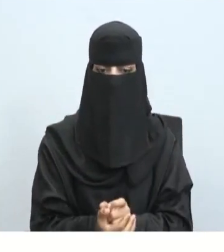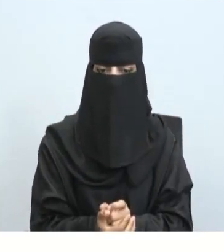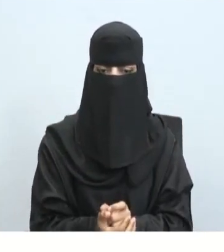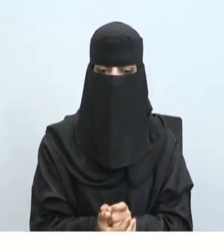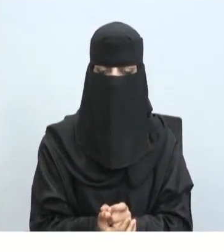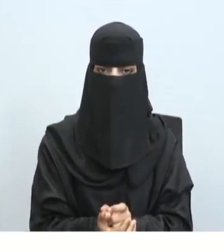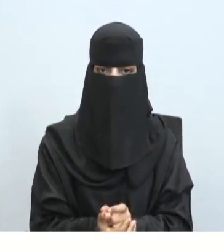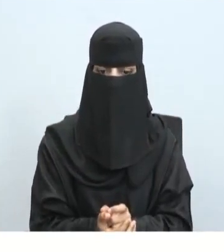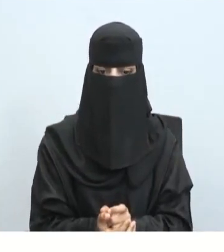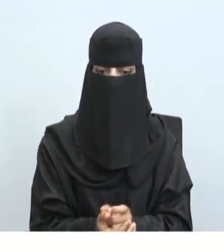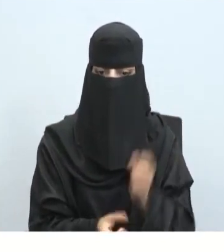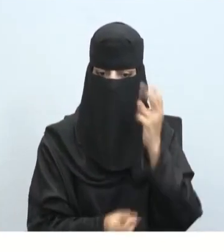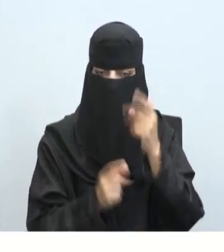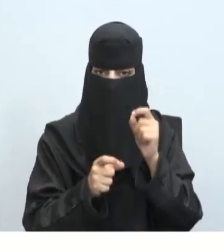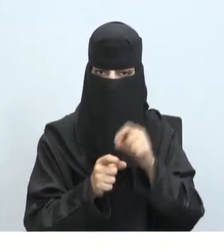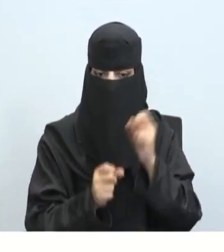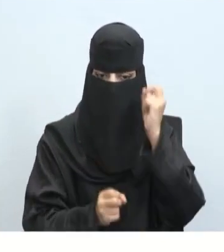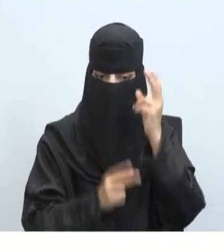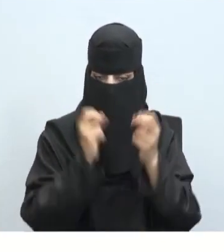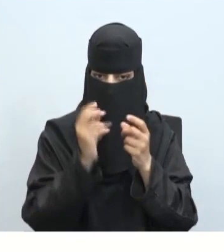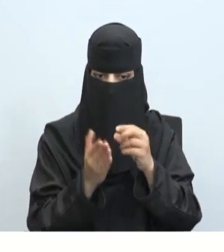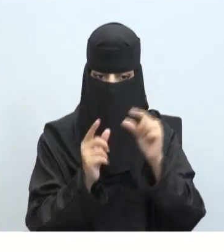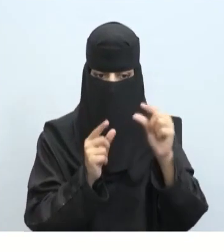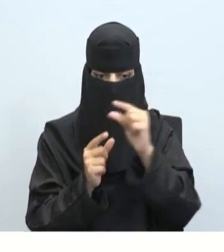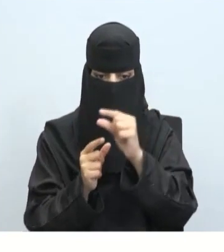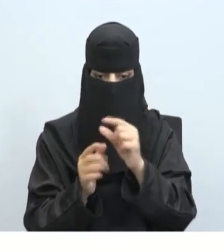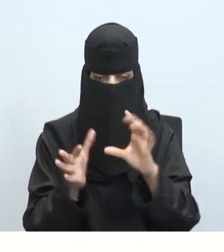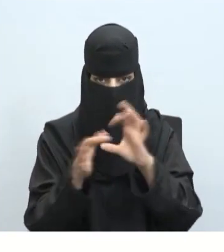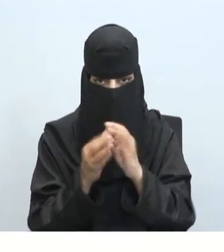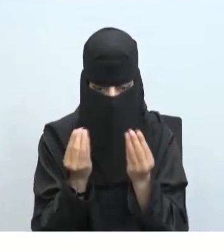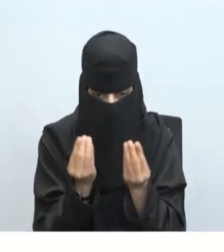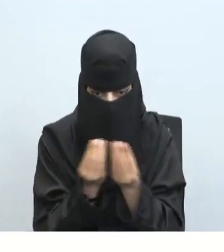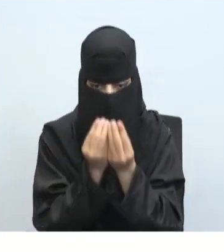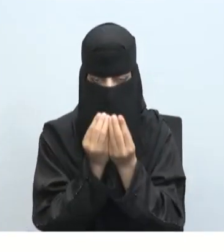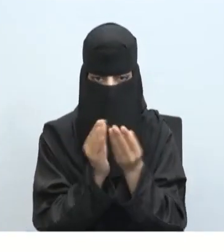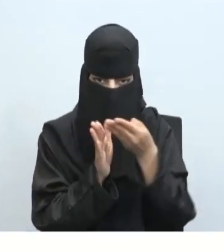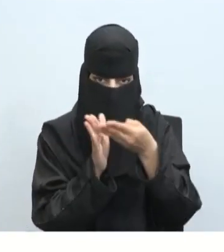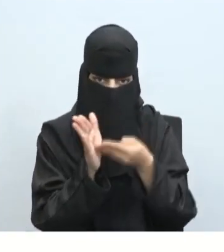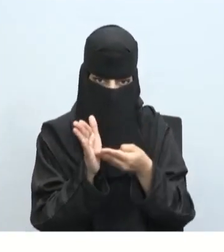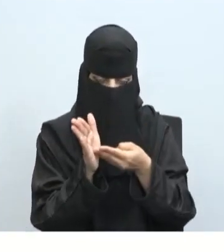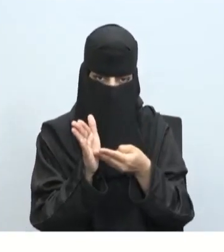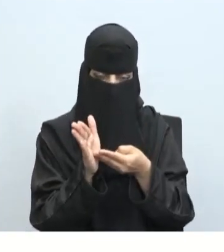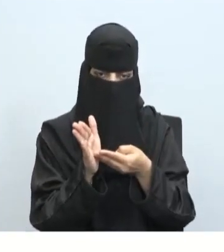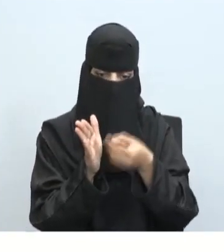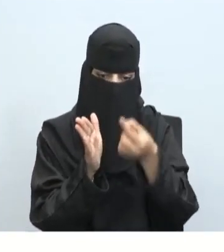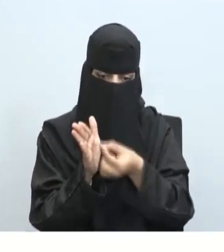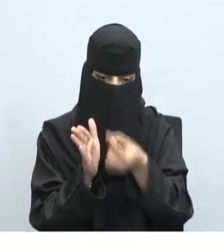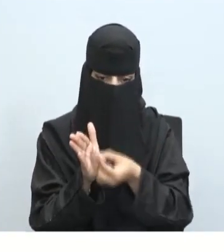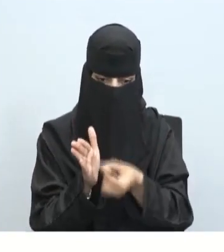الانسان فبرع في ابتكار الادوات اللازمه لاجراء العمليات